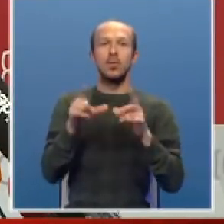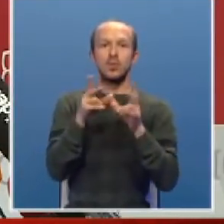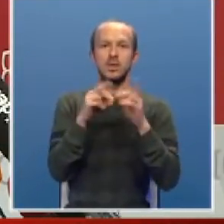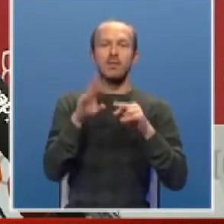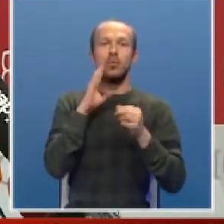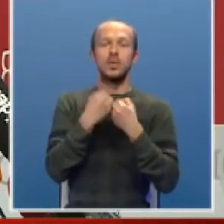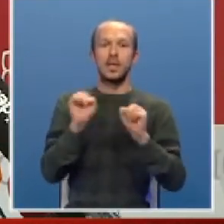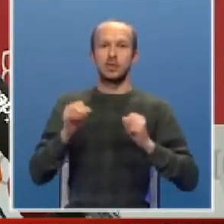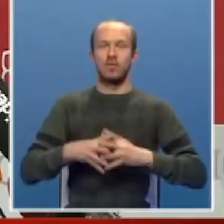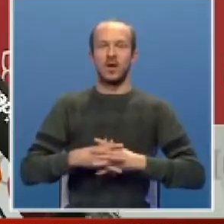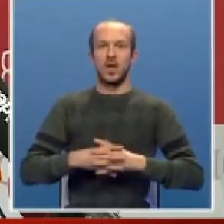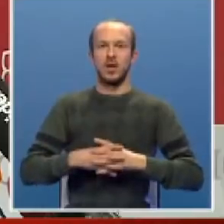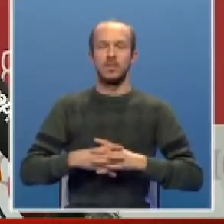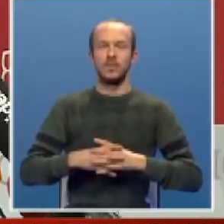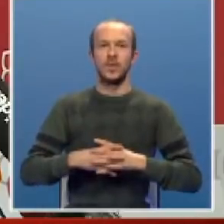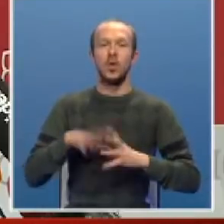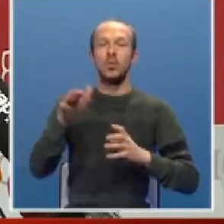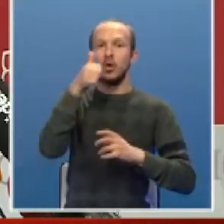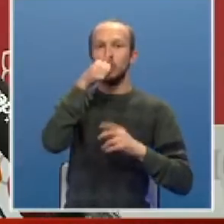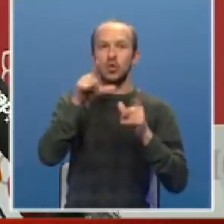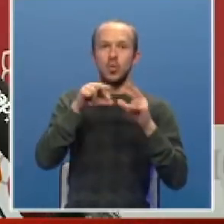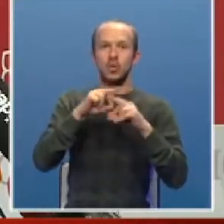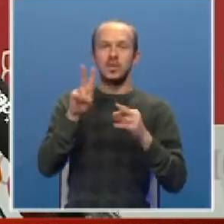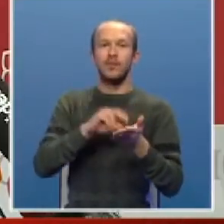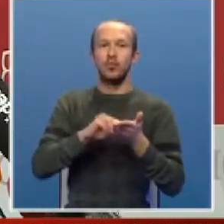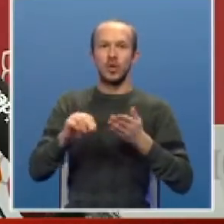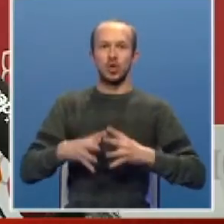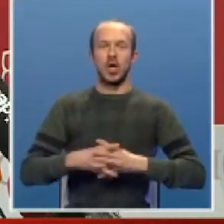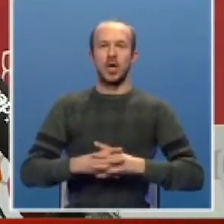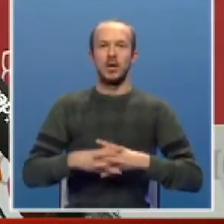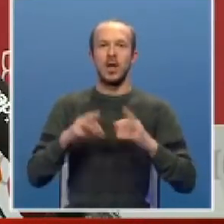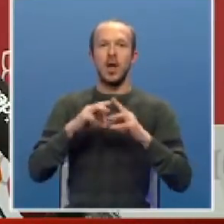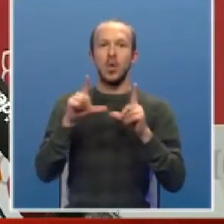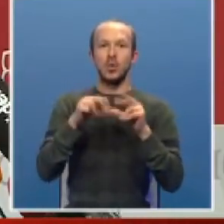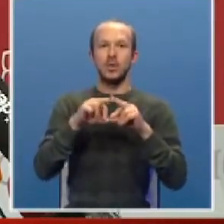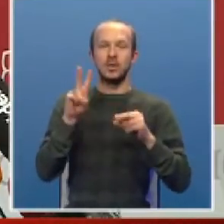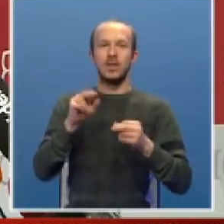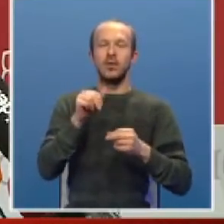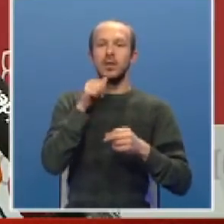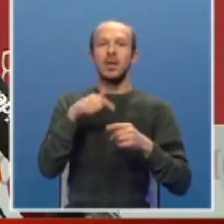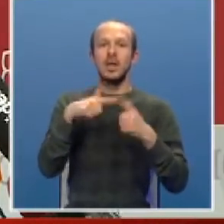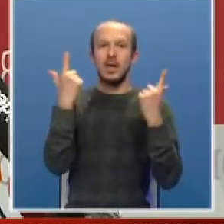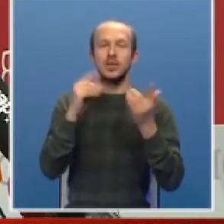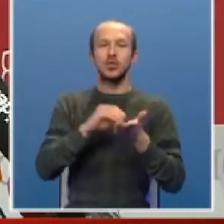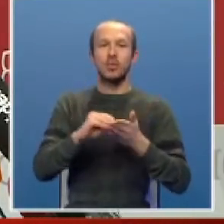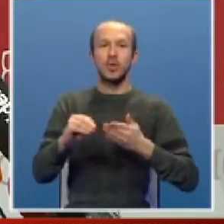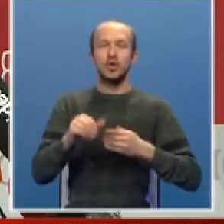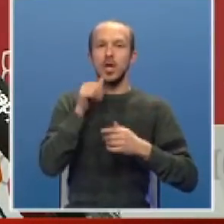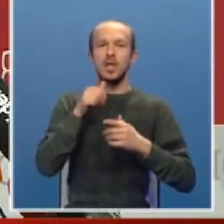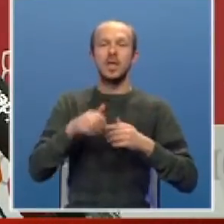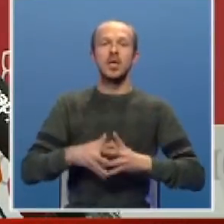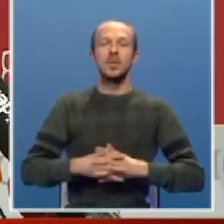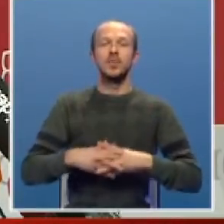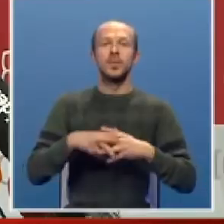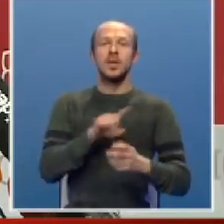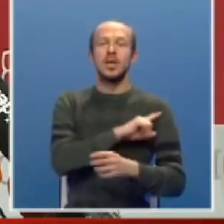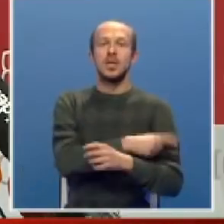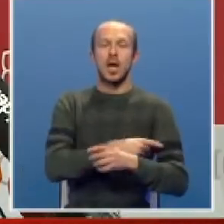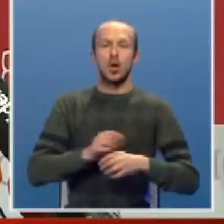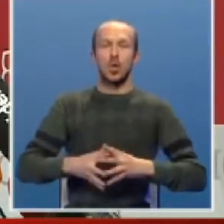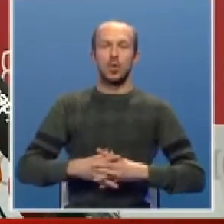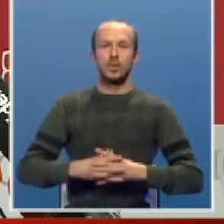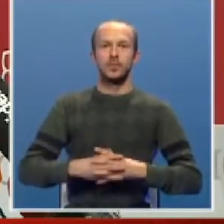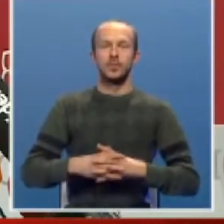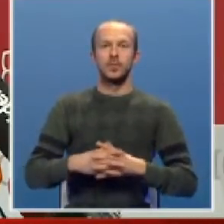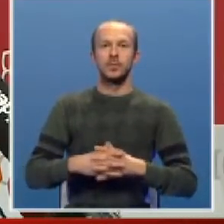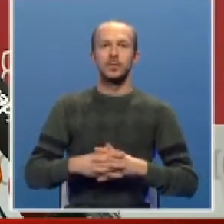Bosne i Hercegovine, na onome šta Ustavu piše, a Ustavu je veoma jasno piše i veoma jako